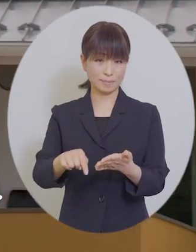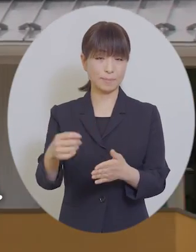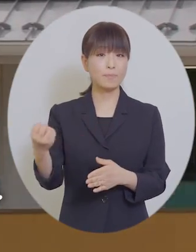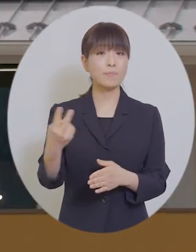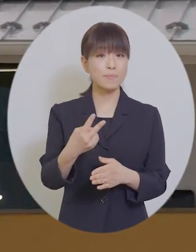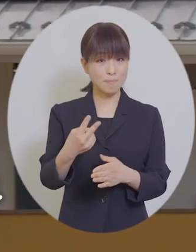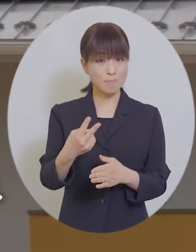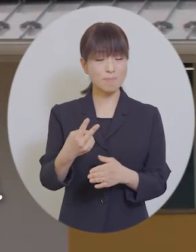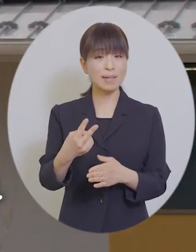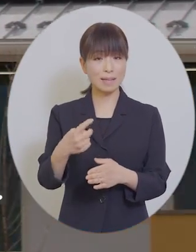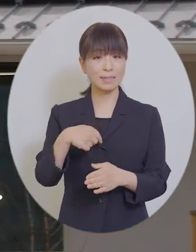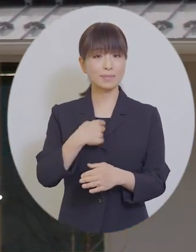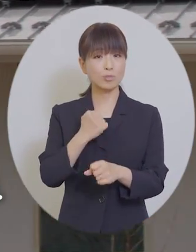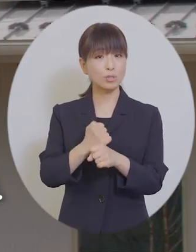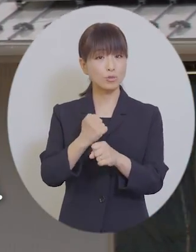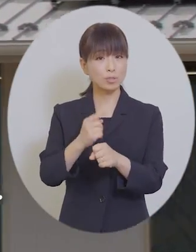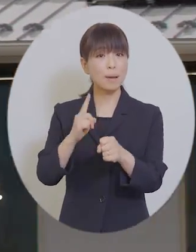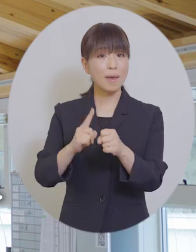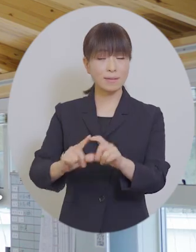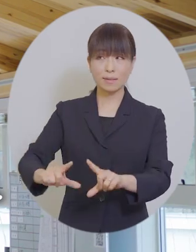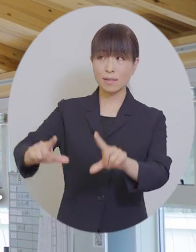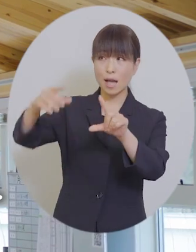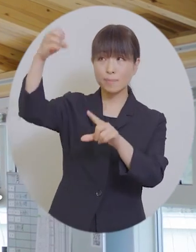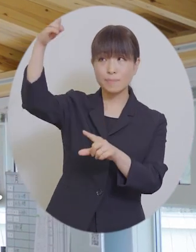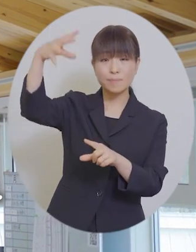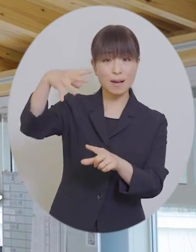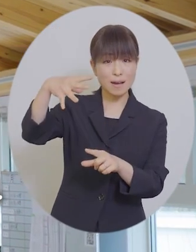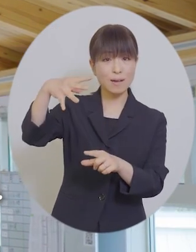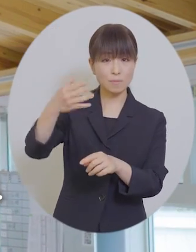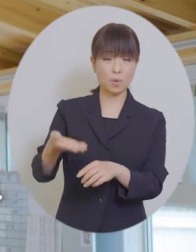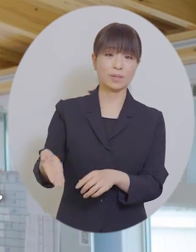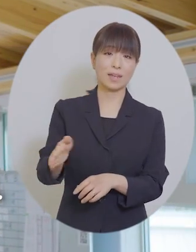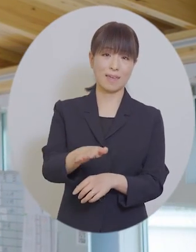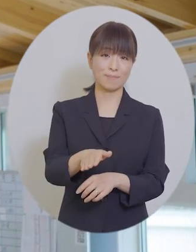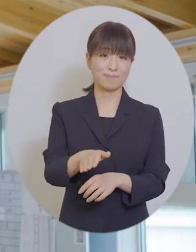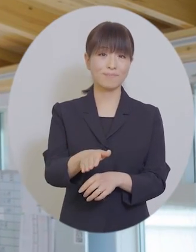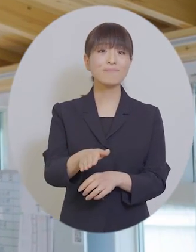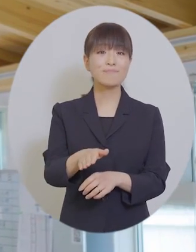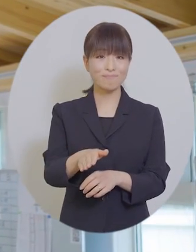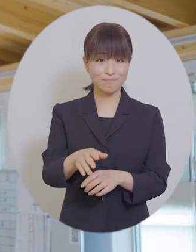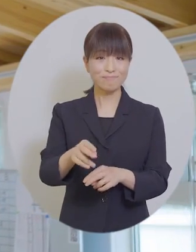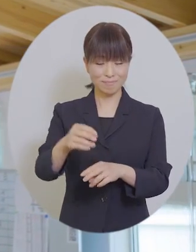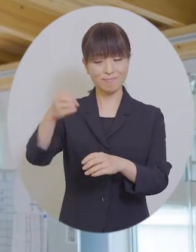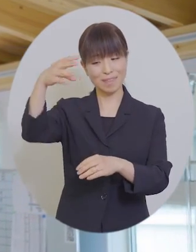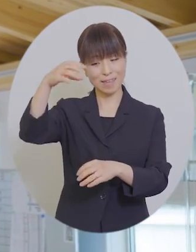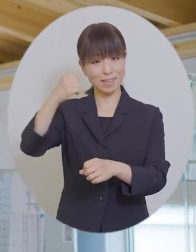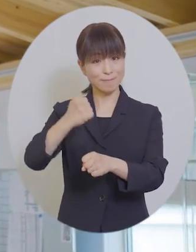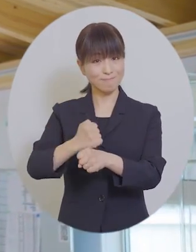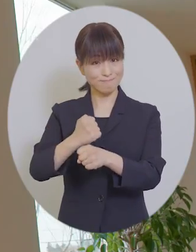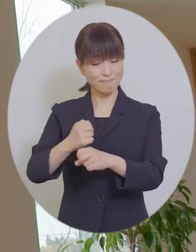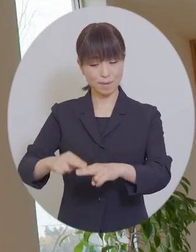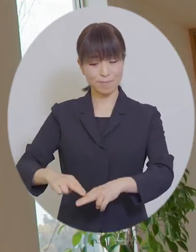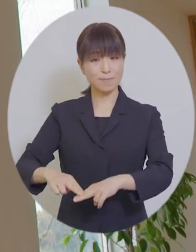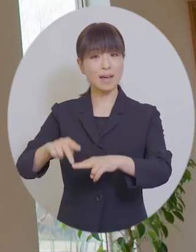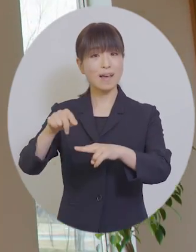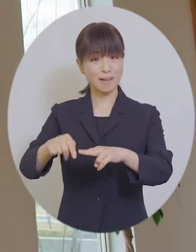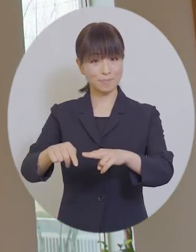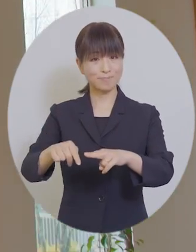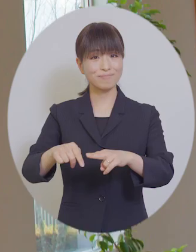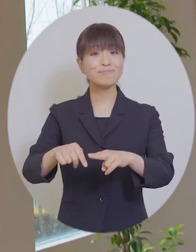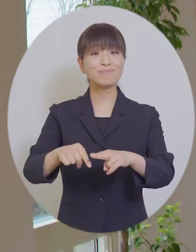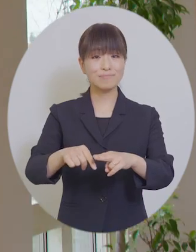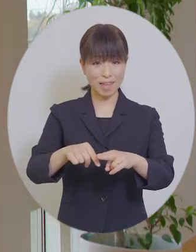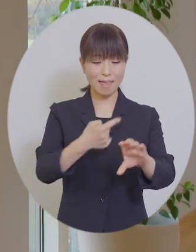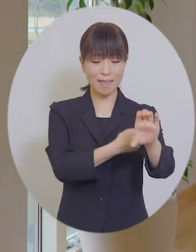また総エネ技術として太陽光発電を取り入れ、蓄電池を併設し、エネルギー